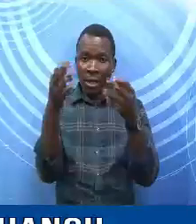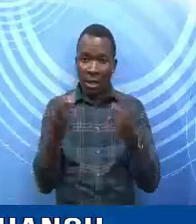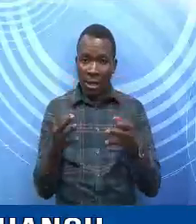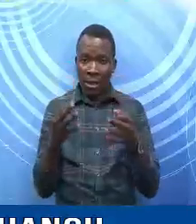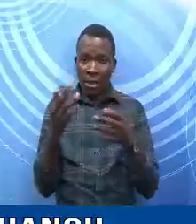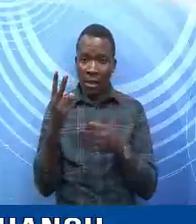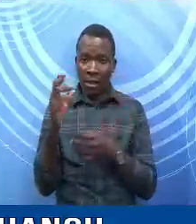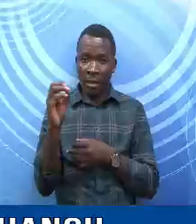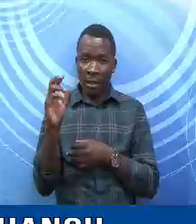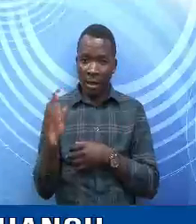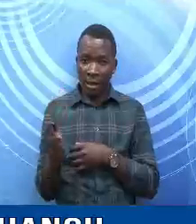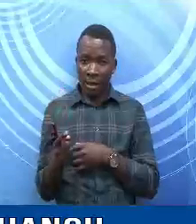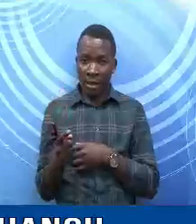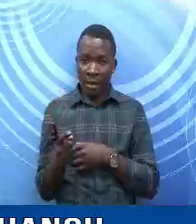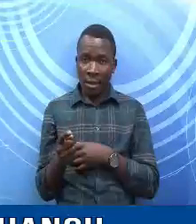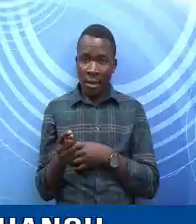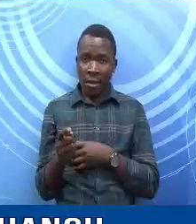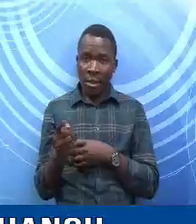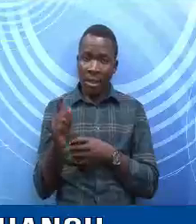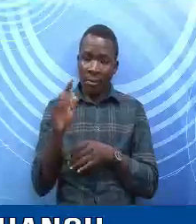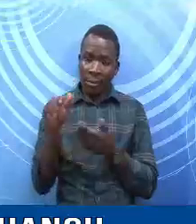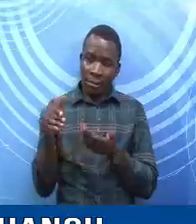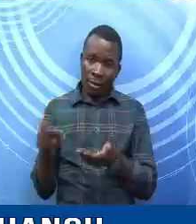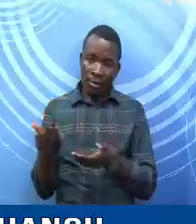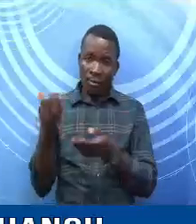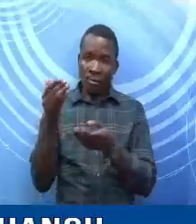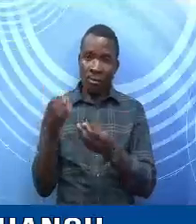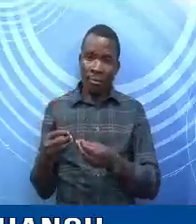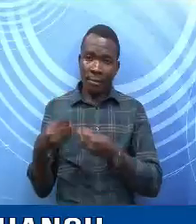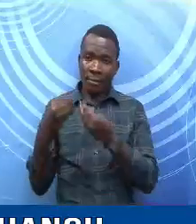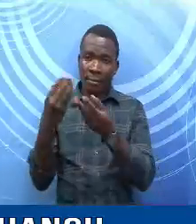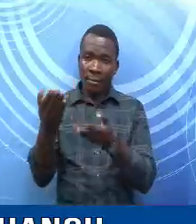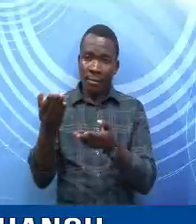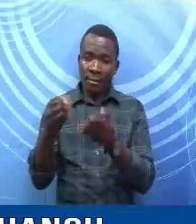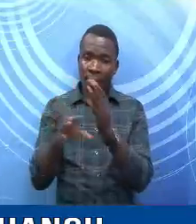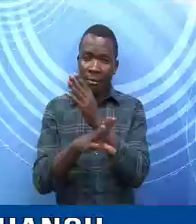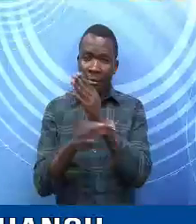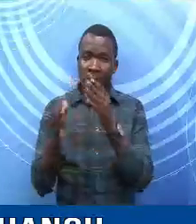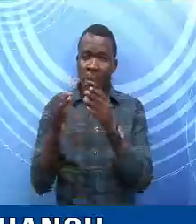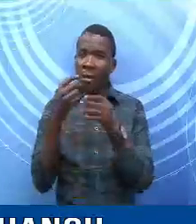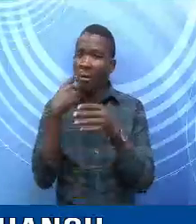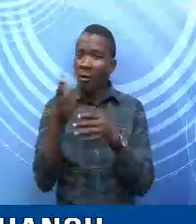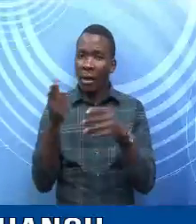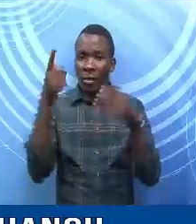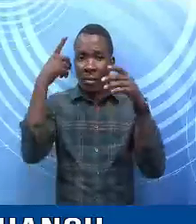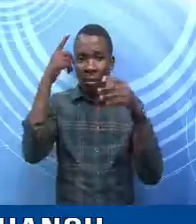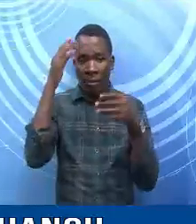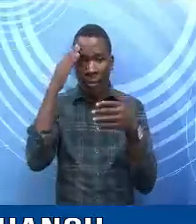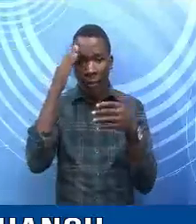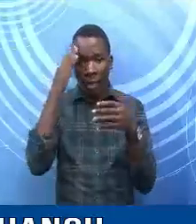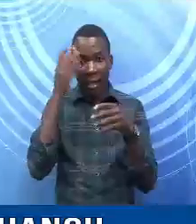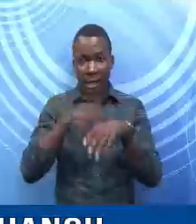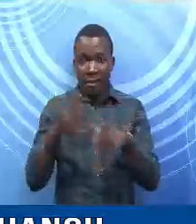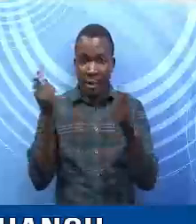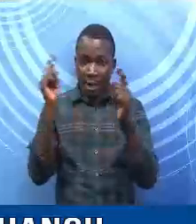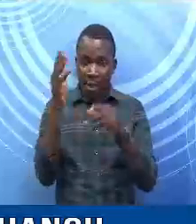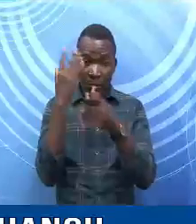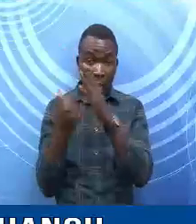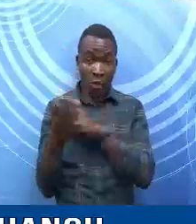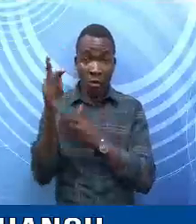20 nibyo bajyanye. Bavuga ko ngo ibi byamenyekanye ubwo bazaga guhaha mu masaha mu gitondo maze